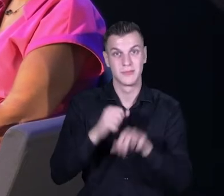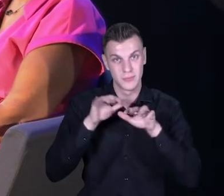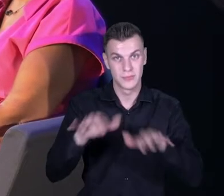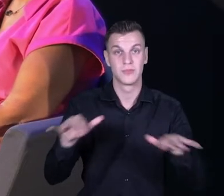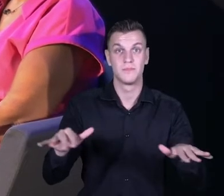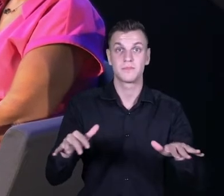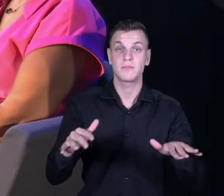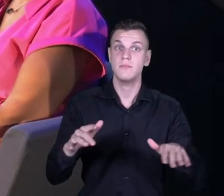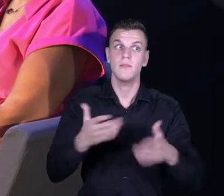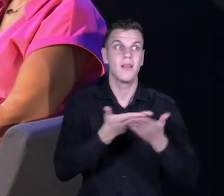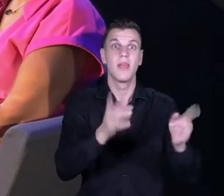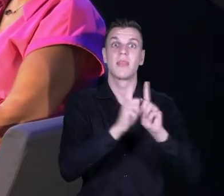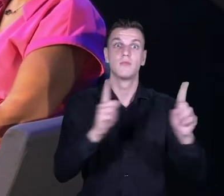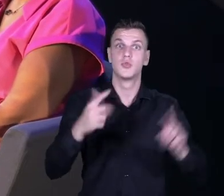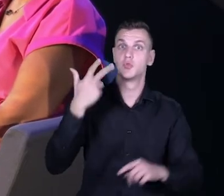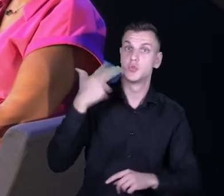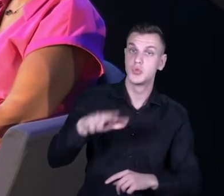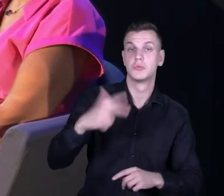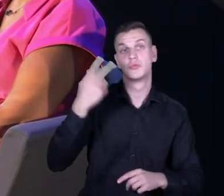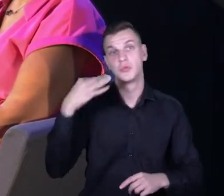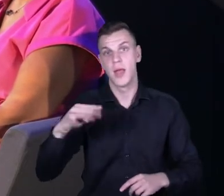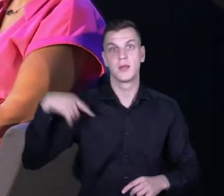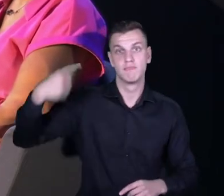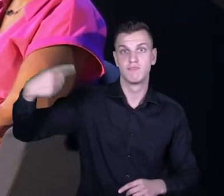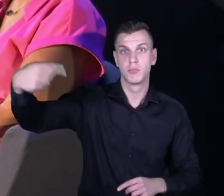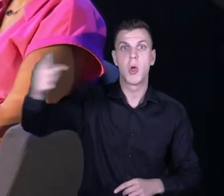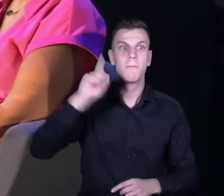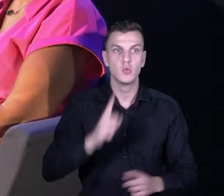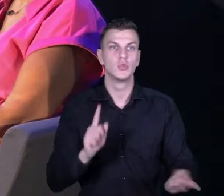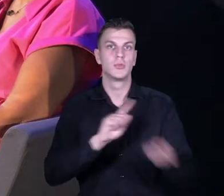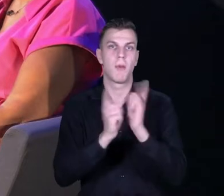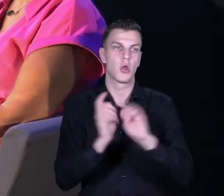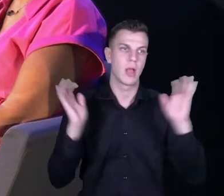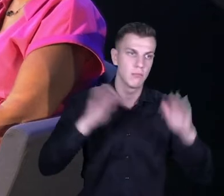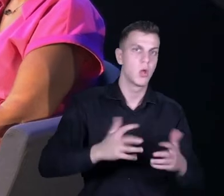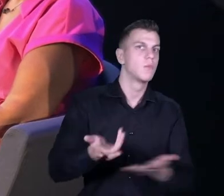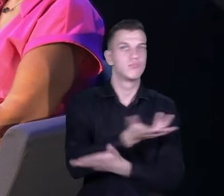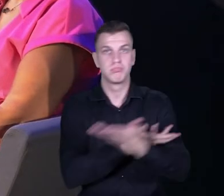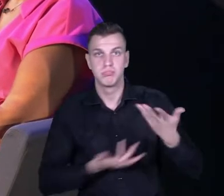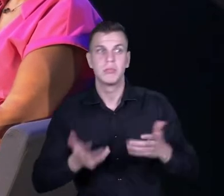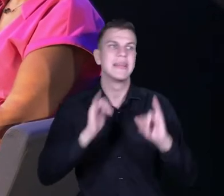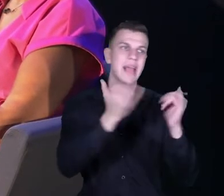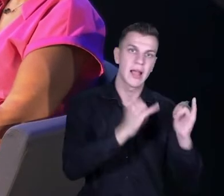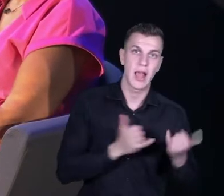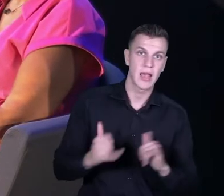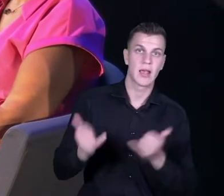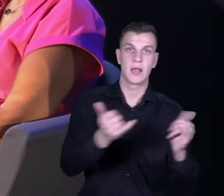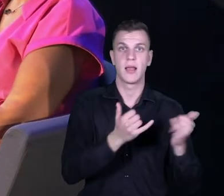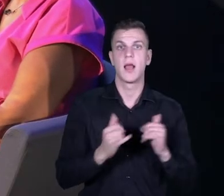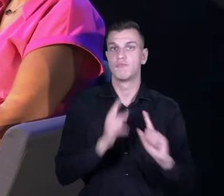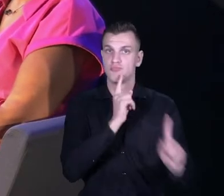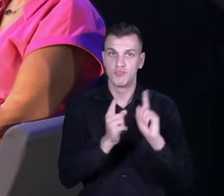i co 3, muszą się spotkać, muszą te zadania omówić, muszą te zadania zaznaczyć